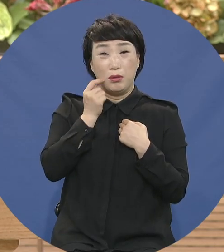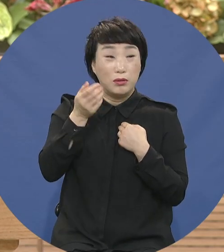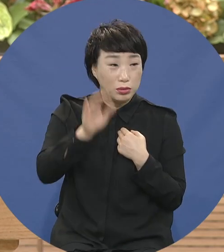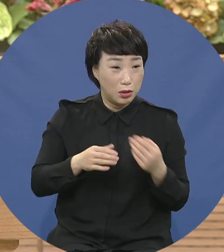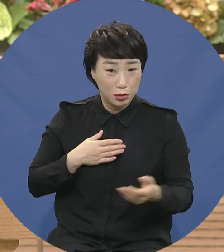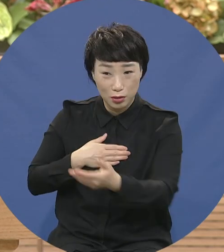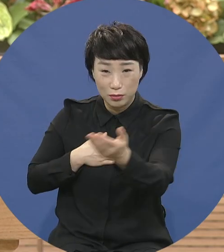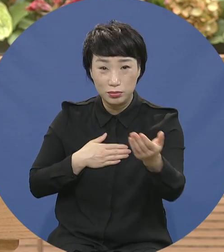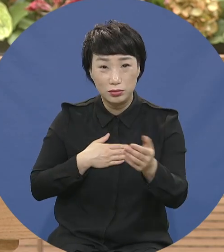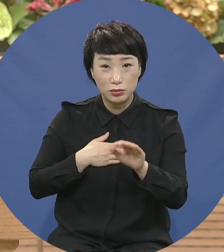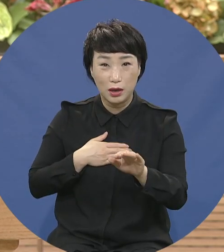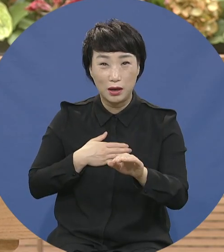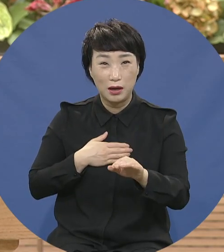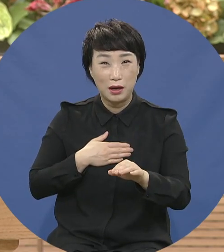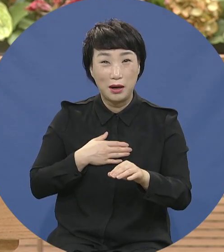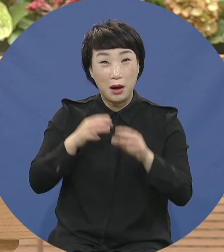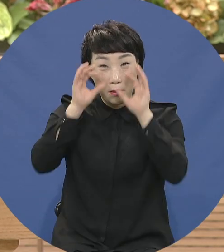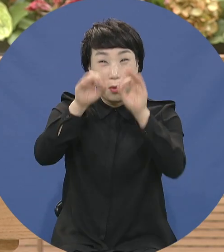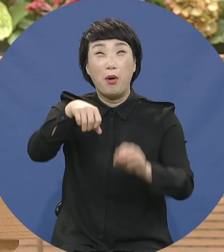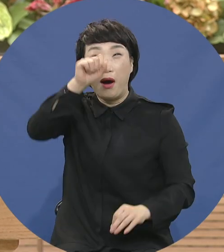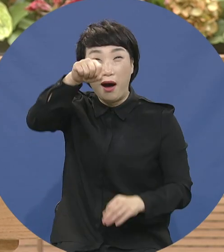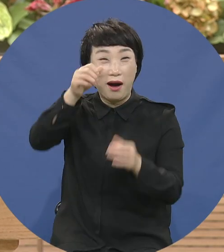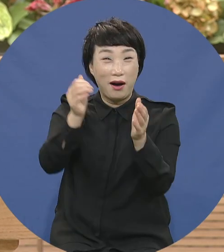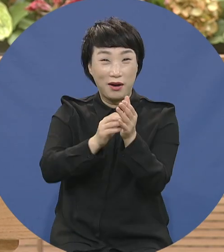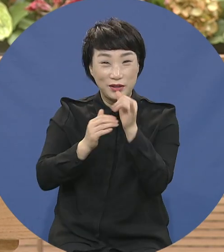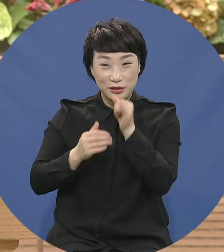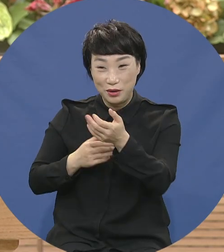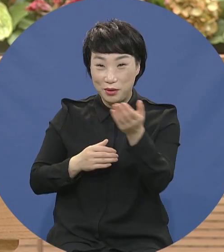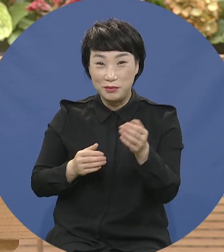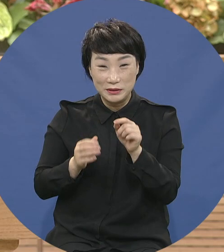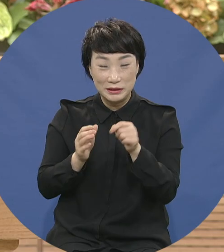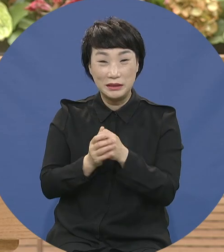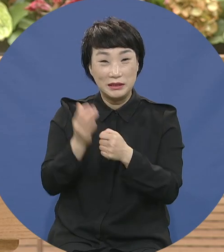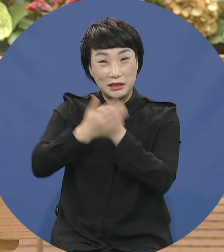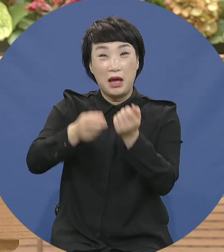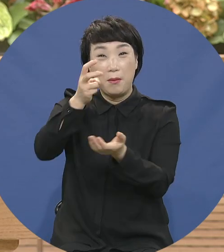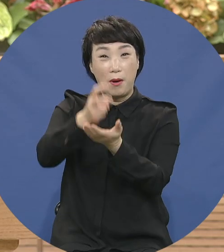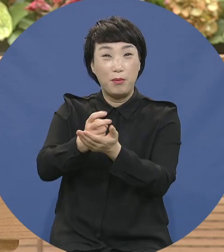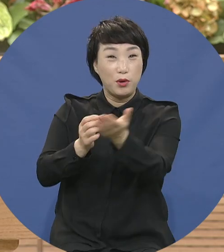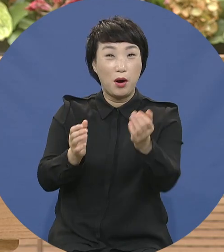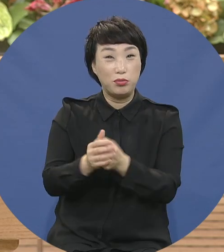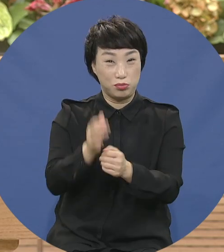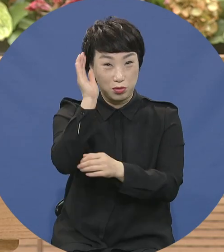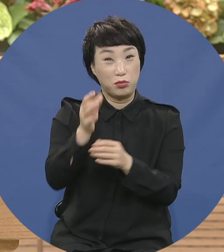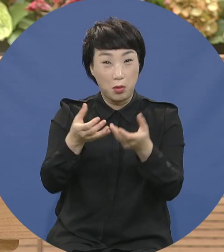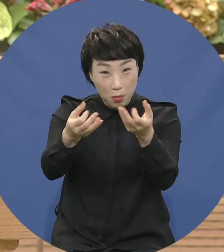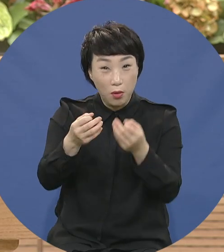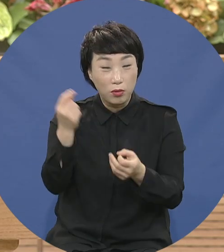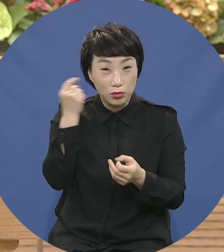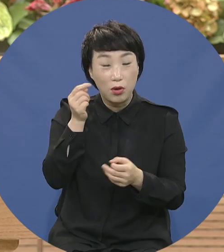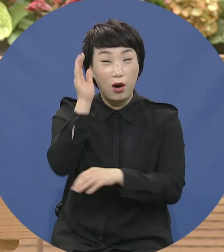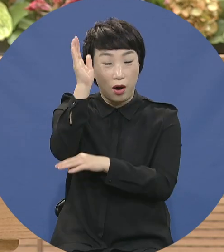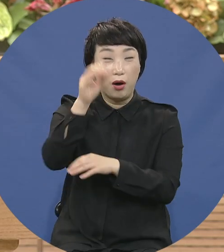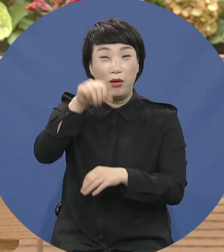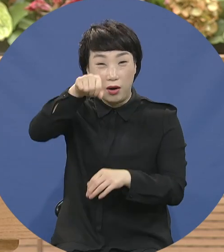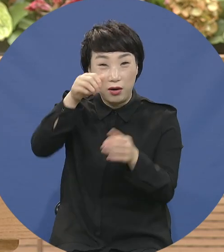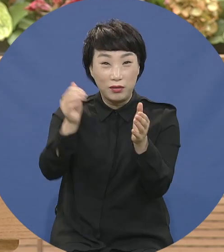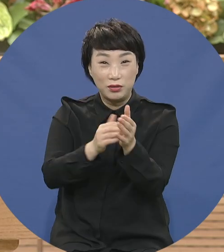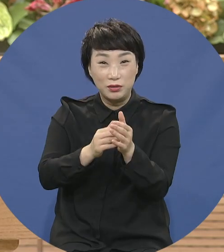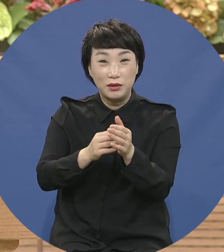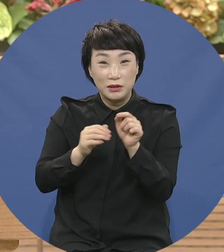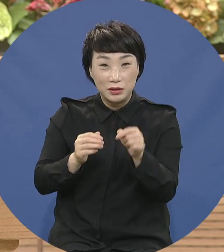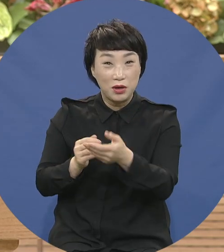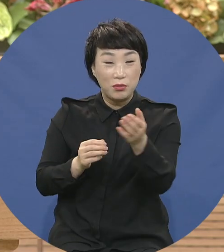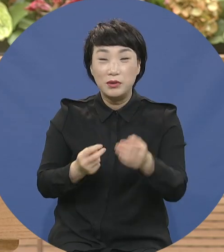그런데 귀로 들었어요. 이 은혜의 법을 귀로 들었습니다. 이것이